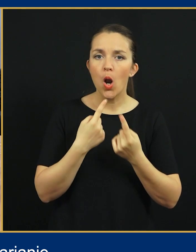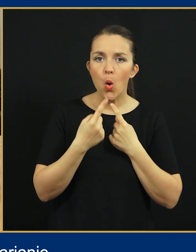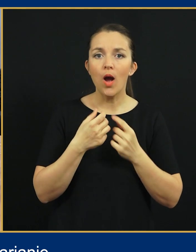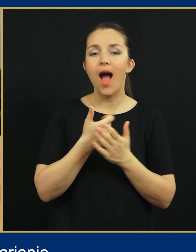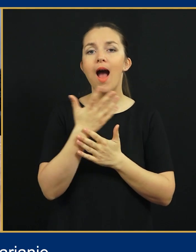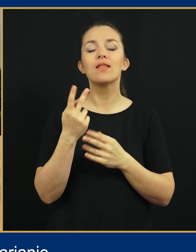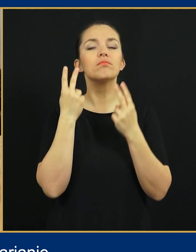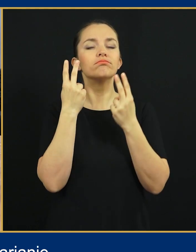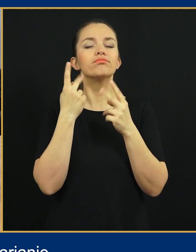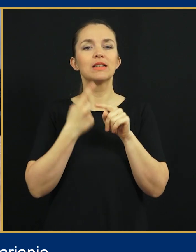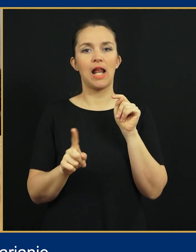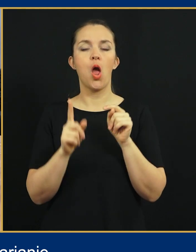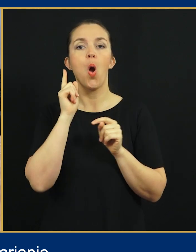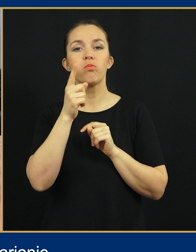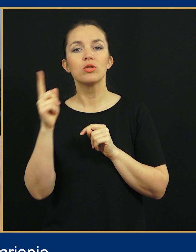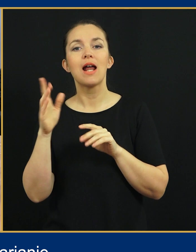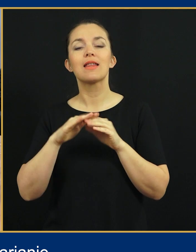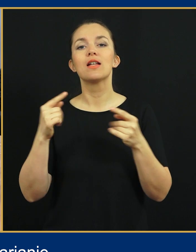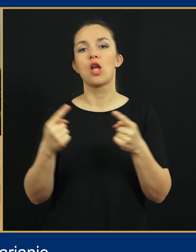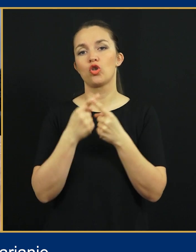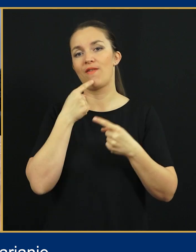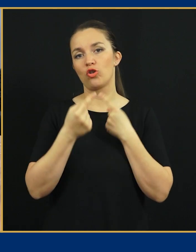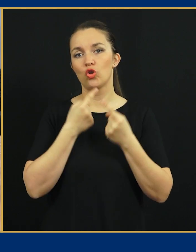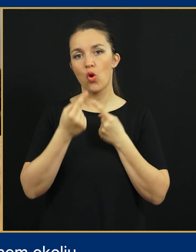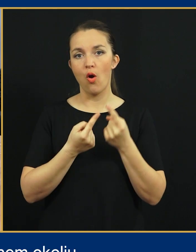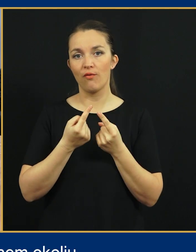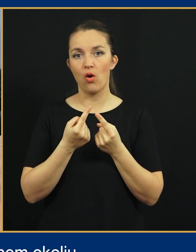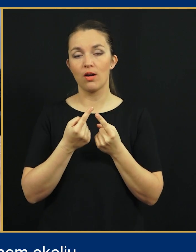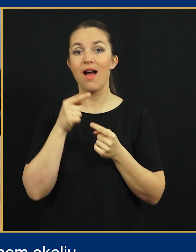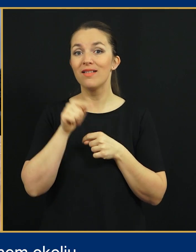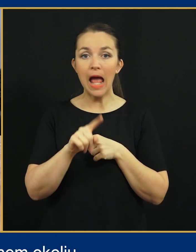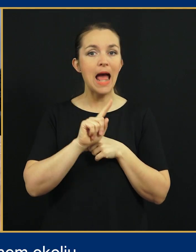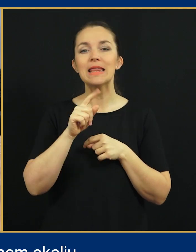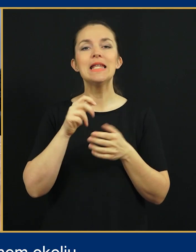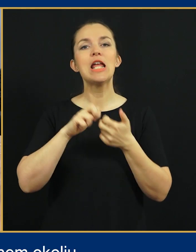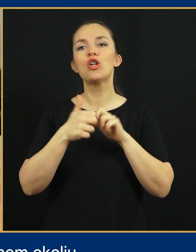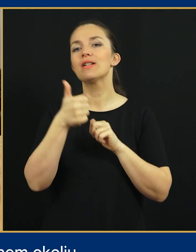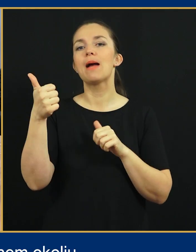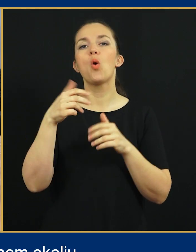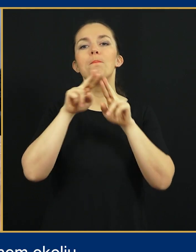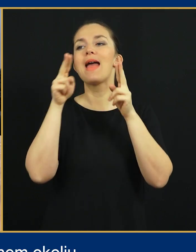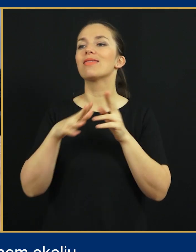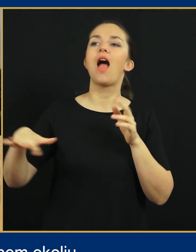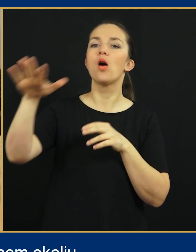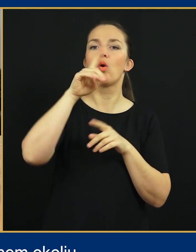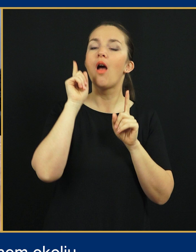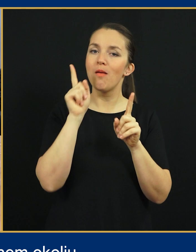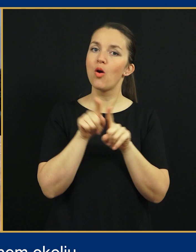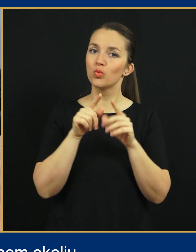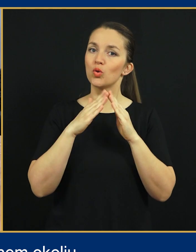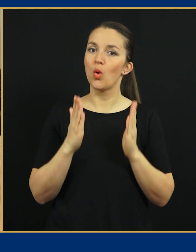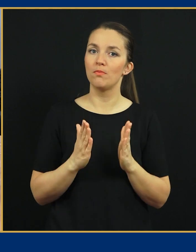katere bistveni del je opozarjanje na sovražni govor. Ta ni težava zgolj v mednarodnem okolju, temveč tudi